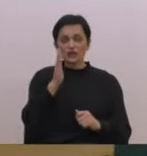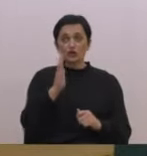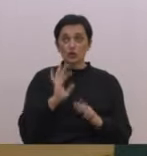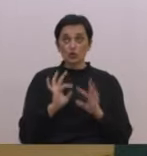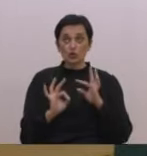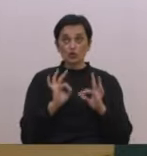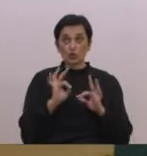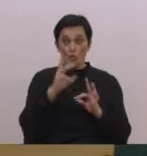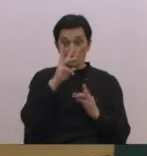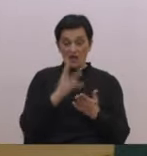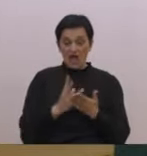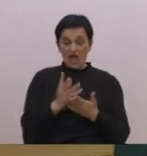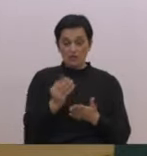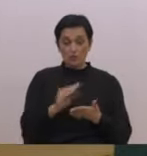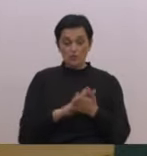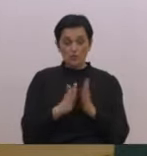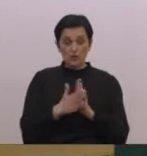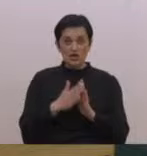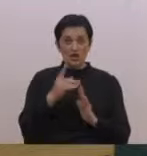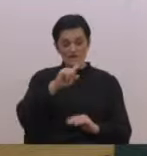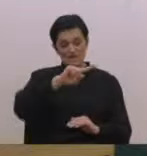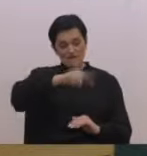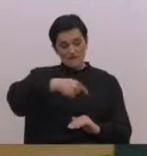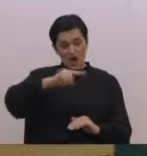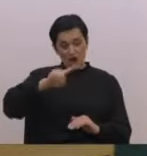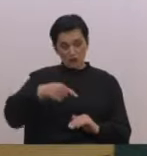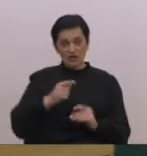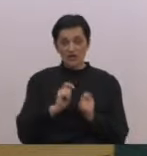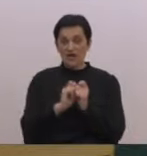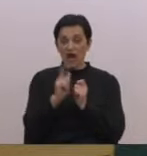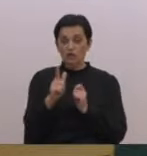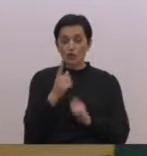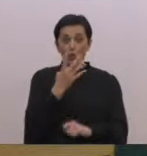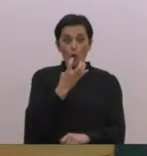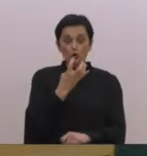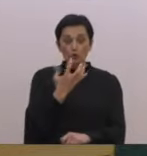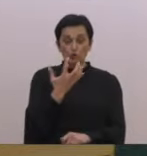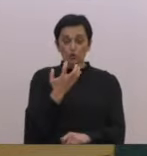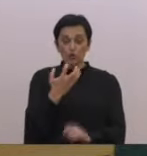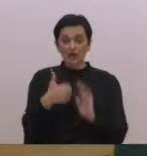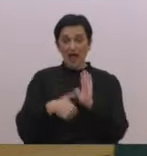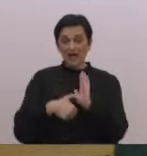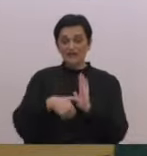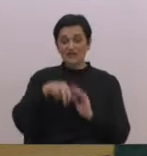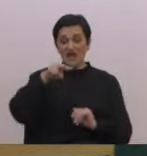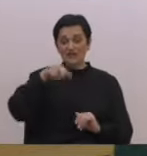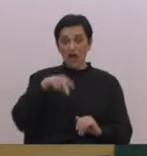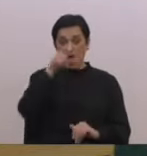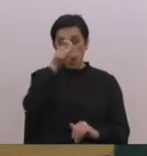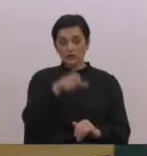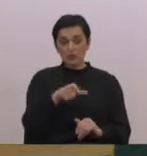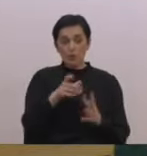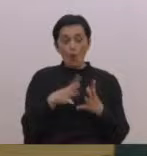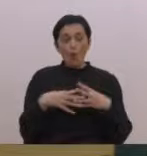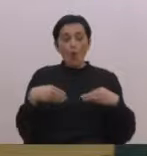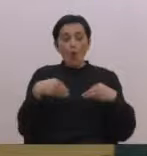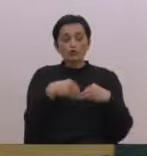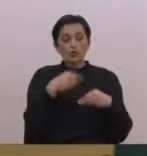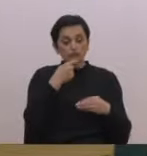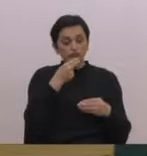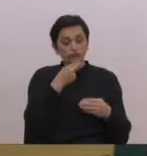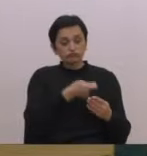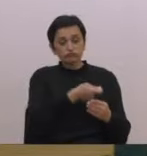ნორმალური ანაზღაურების პირობებში აიღებდნენ ვალდებულებას, გადაიხდიდნენ, თუმცა როცა 400, 500, 600 ლარად ადამიანებს ოჯახების გამოკვება უწევთ, აი